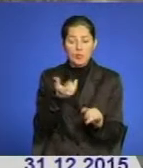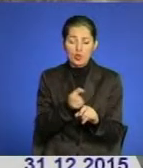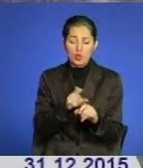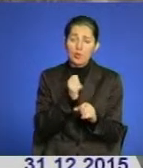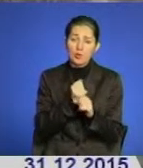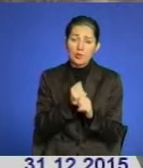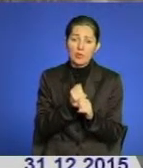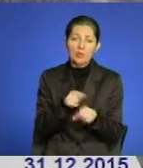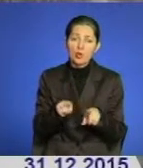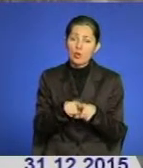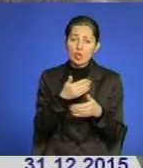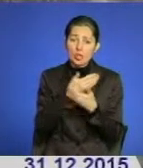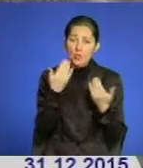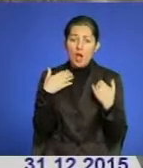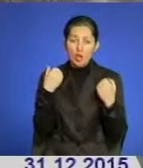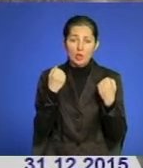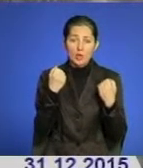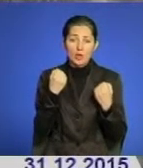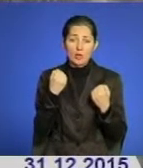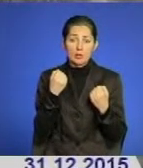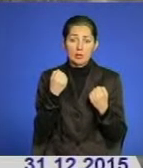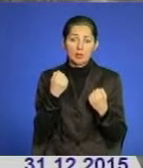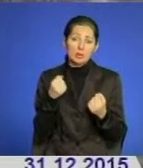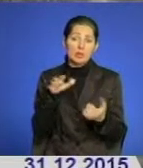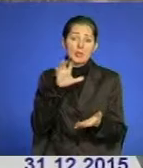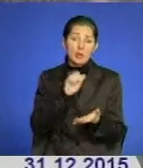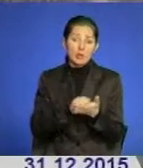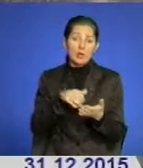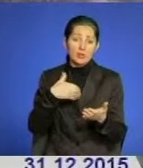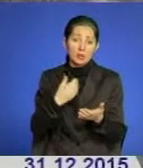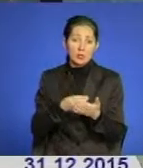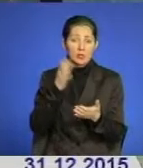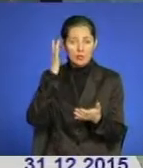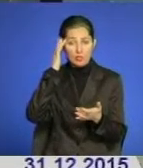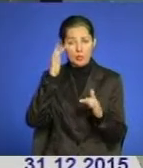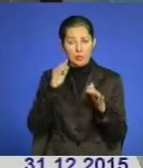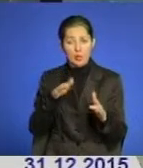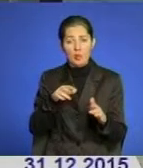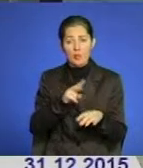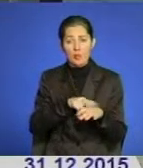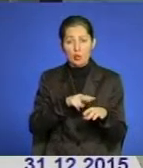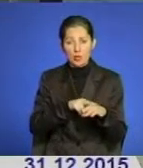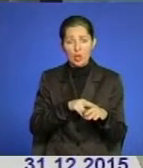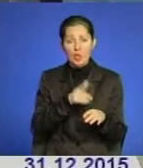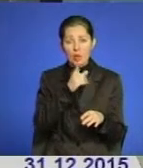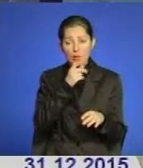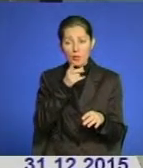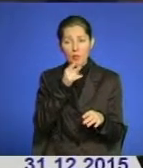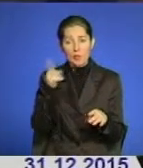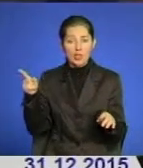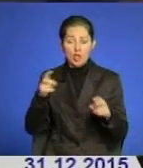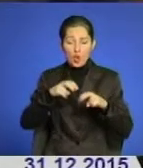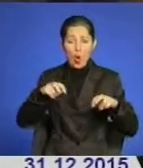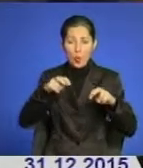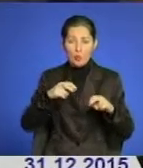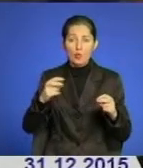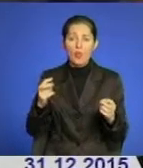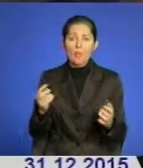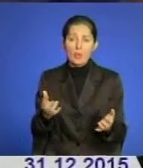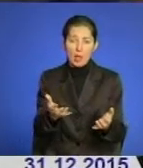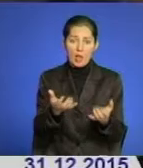теж не маю здоров'я. І займався своїми чорними справами. Правоохоронцям під час санкціонованого обшуку вдалося вилучити